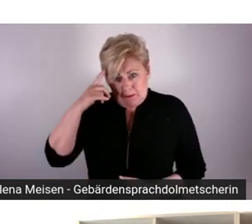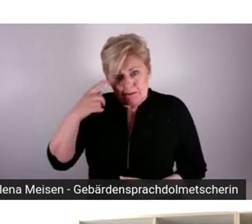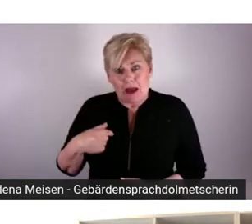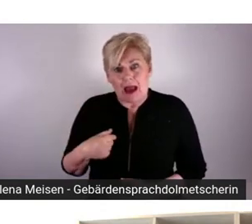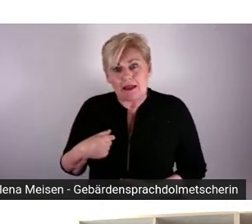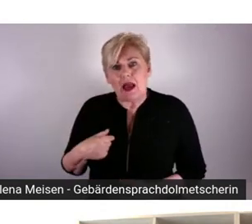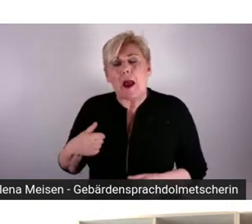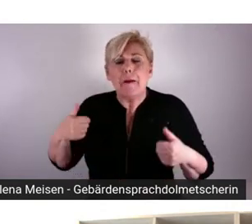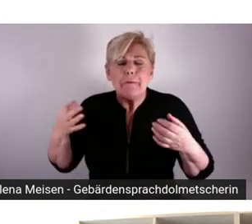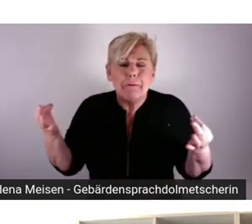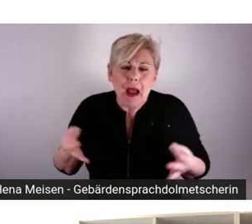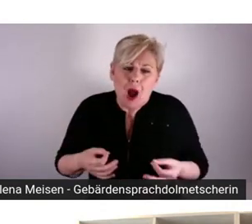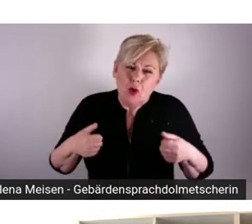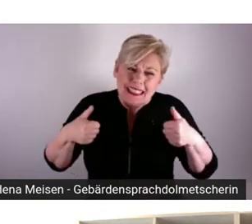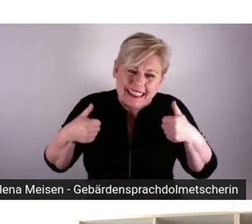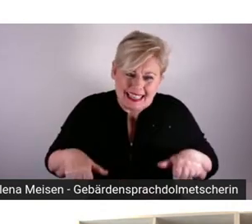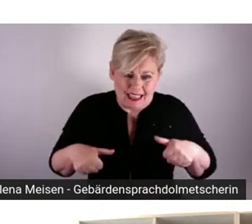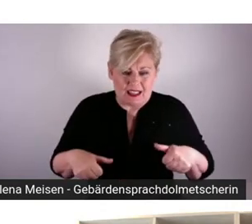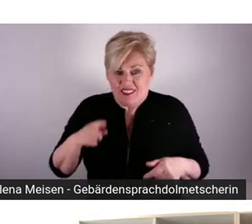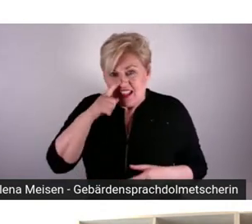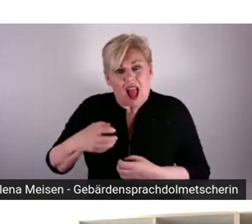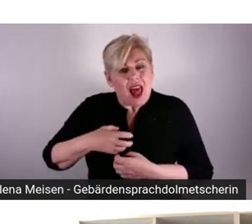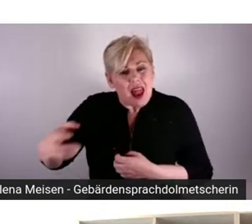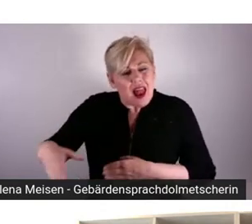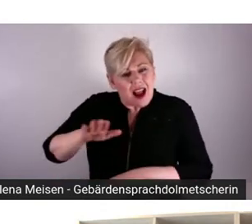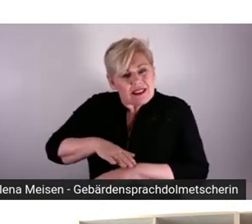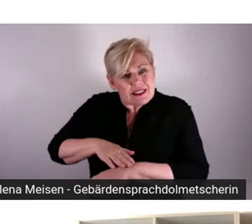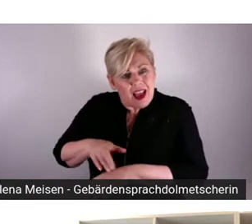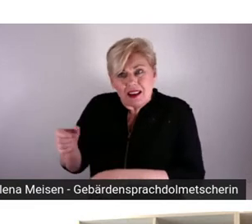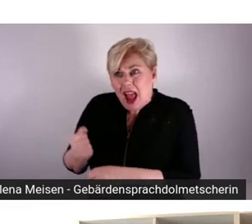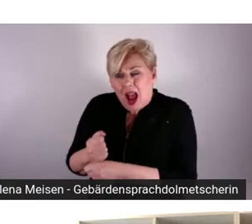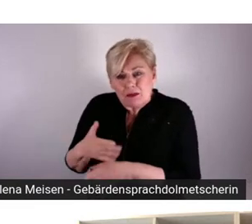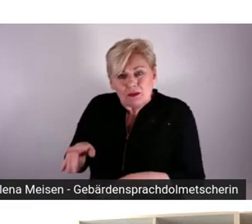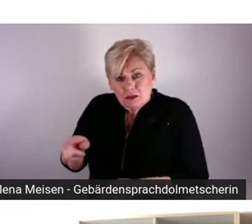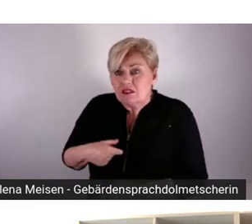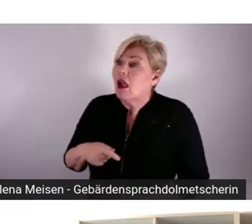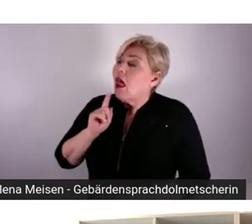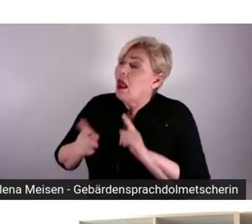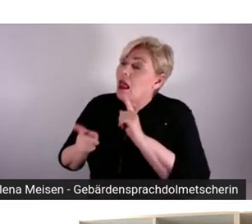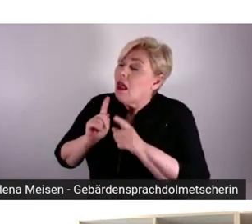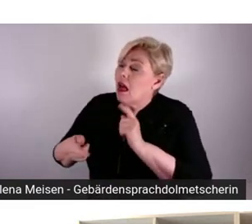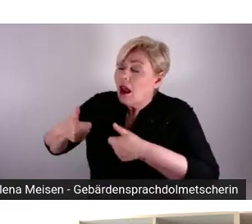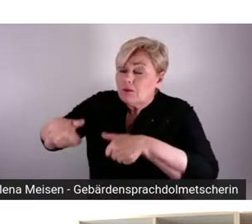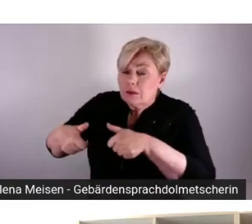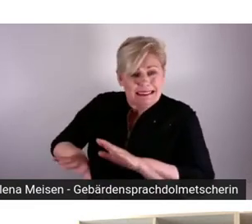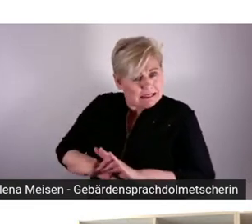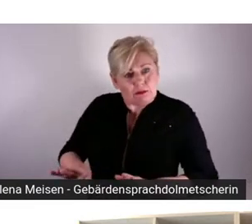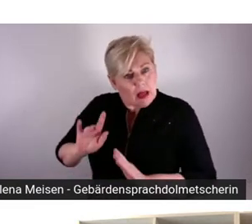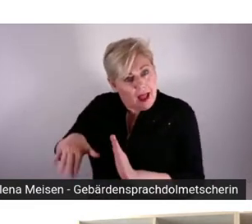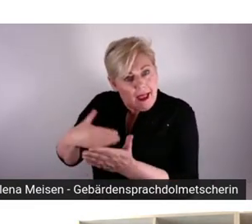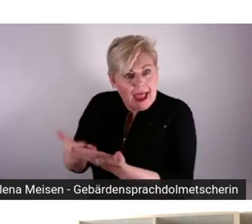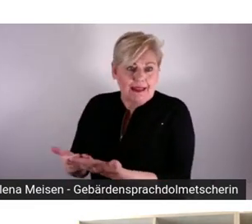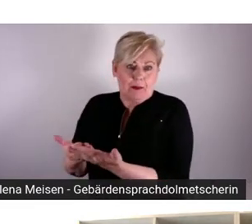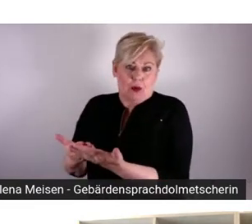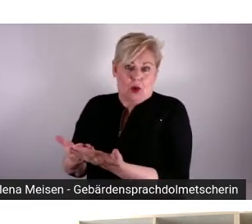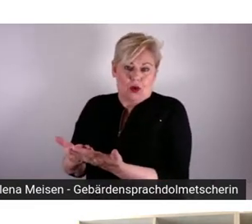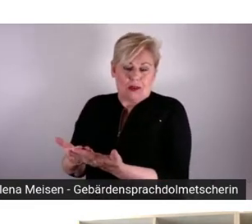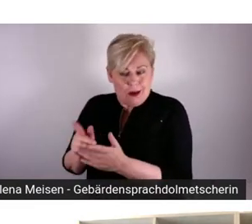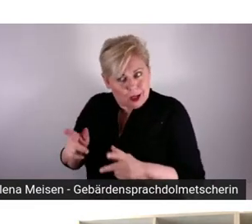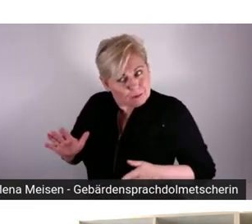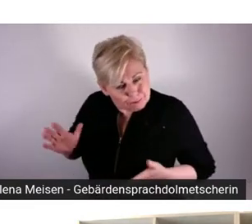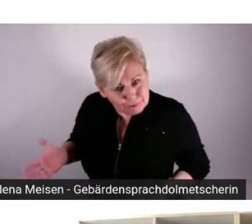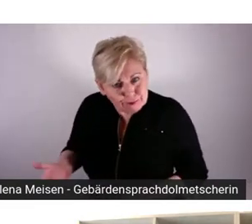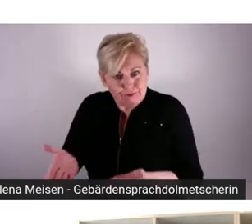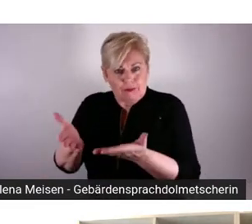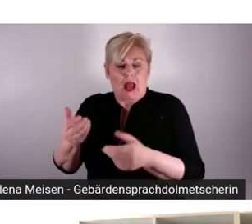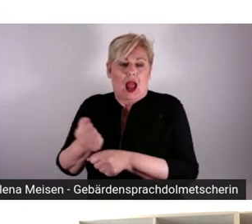notwendig, Langzeiterwerbslose nicht zu drangsalieren und zu sanktionieren, sondern wirklich Angebote zu machen, um sie wieder in den